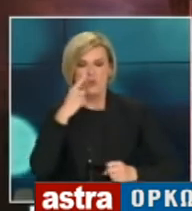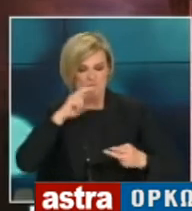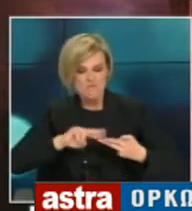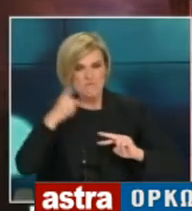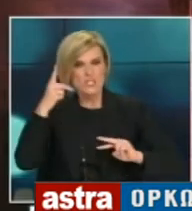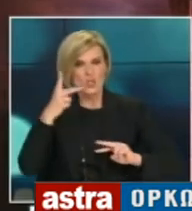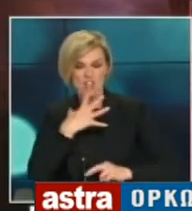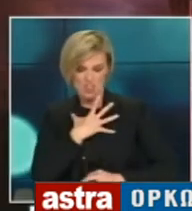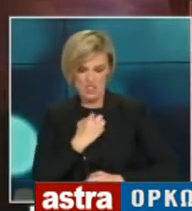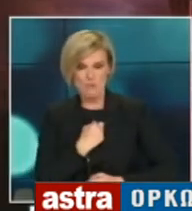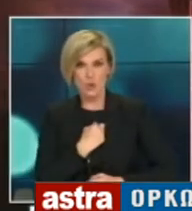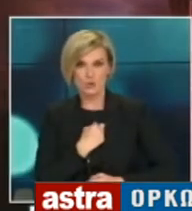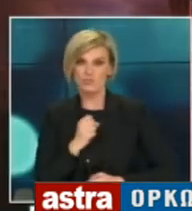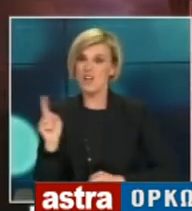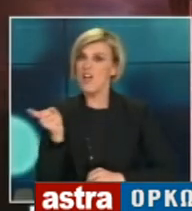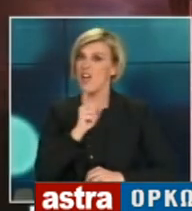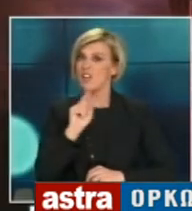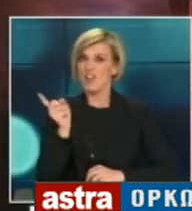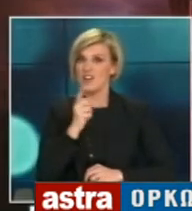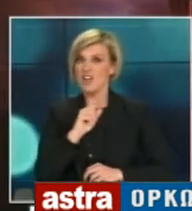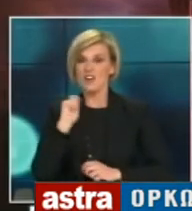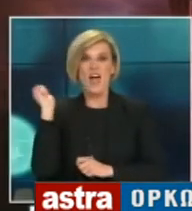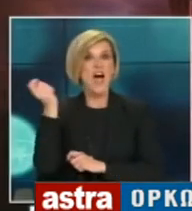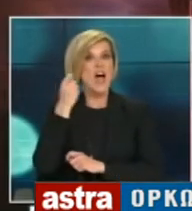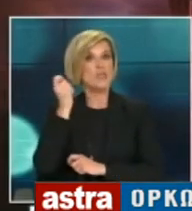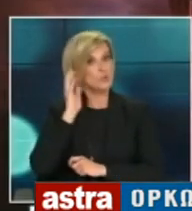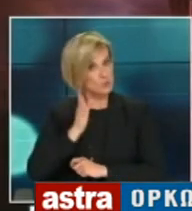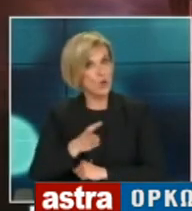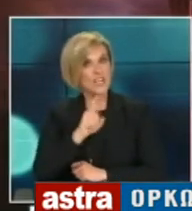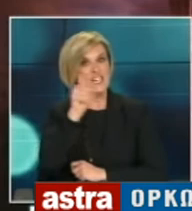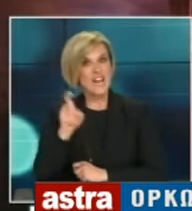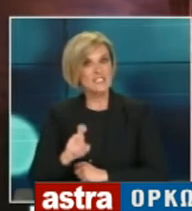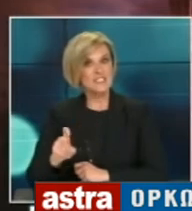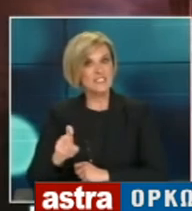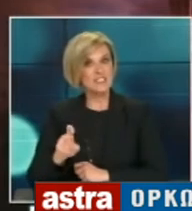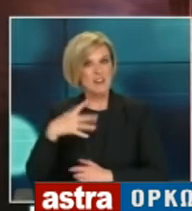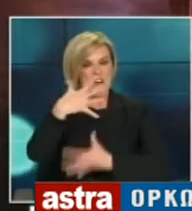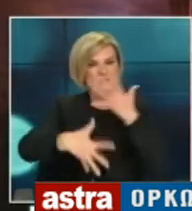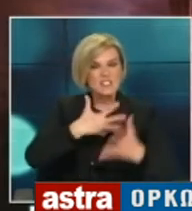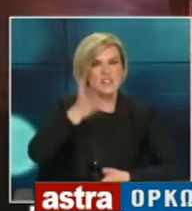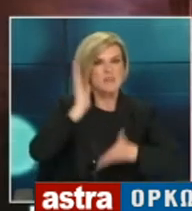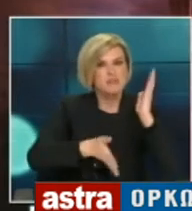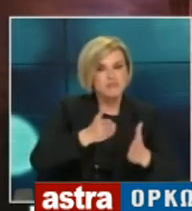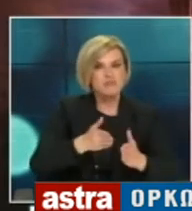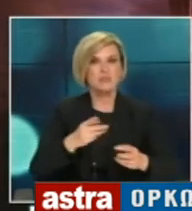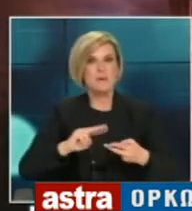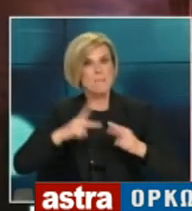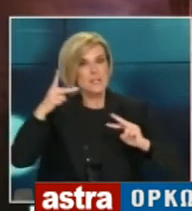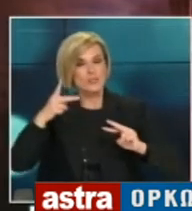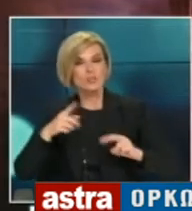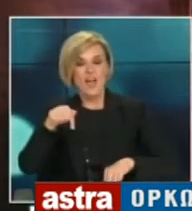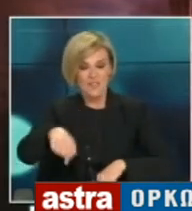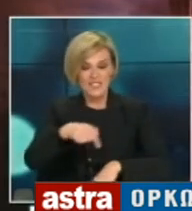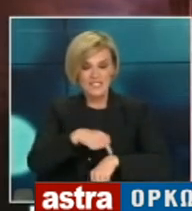μίνη. Κανένα έθνος δεν μπορεί έτσι να ευημερήσει. Μόνο το χάος ωφελείται. Είναι μια ιστορική στιγμή. Μια ιστορική